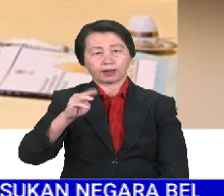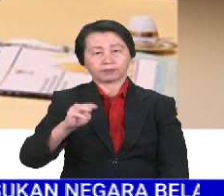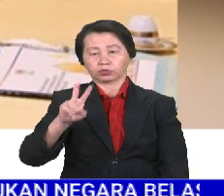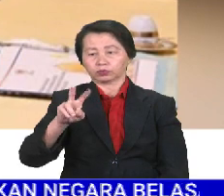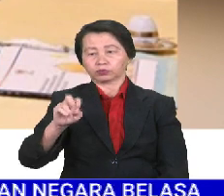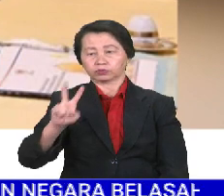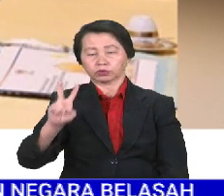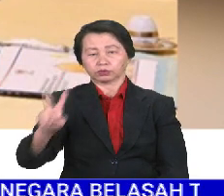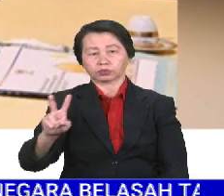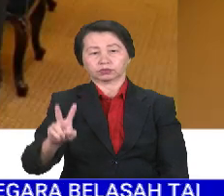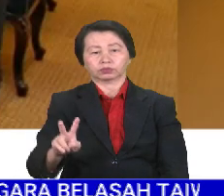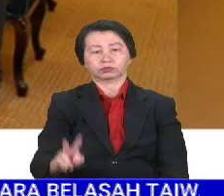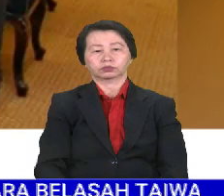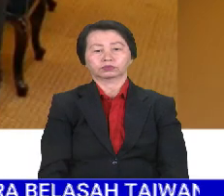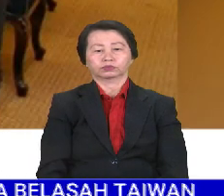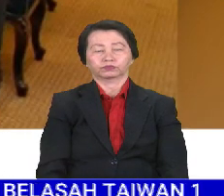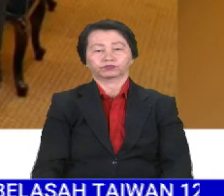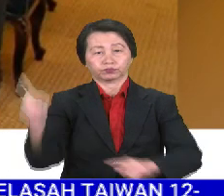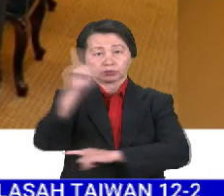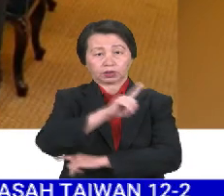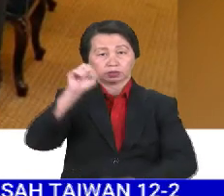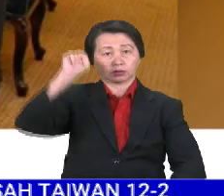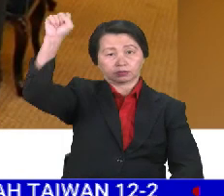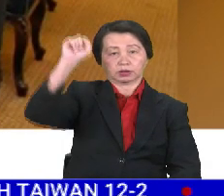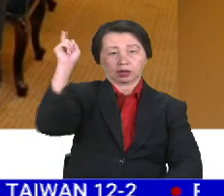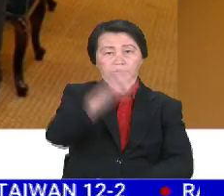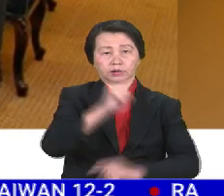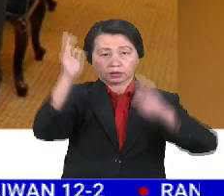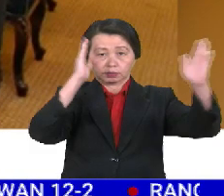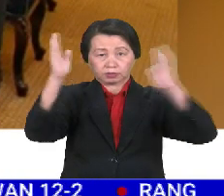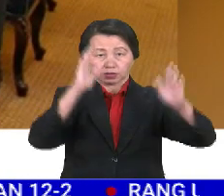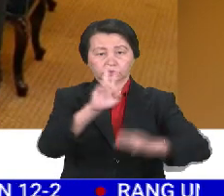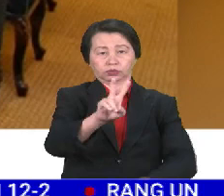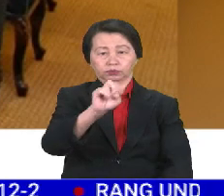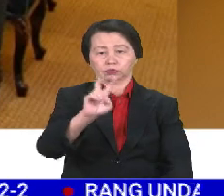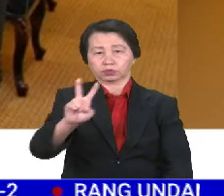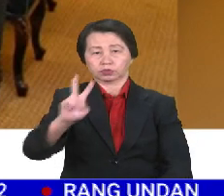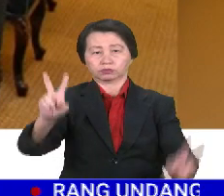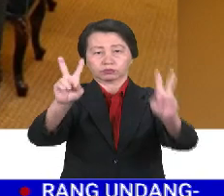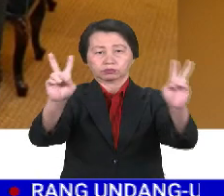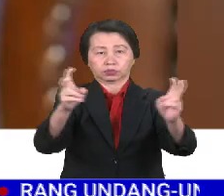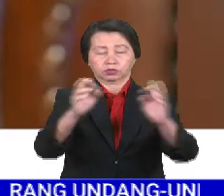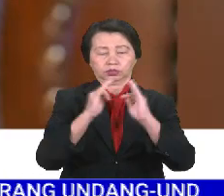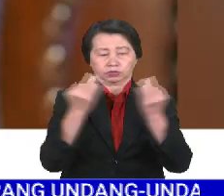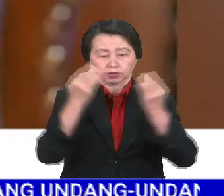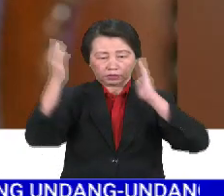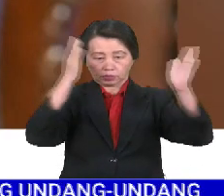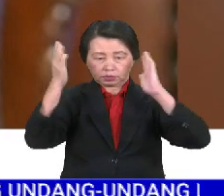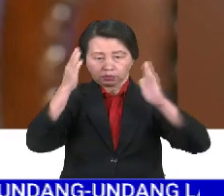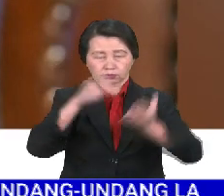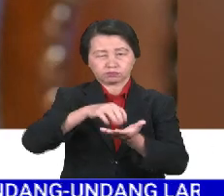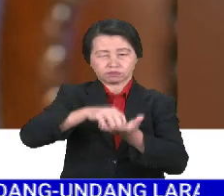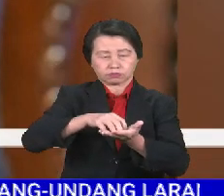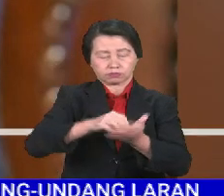2022 Dato' Sri Muhammad Mentek. Hari Kebangsaan dan Hari Malaysia 2022 bertemakan Keluarga Malaysia